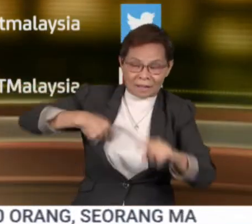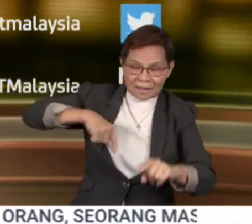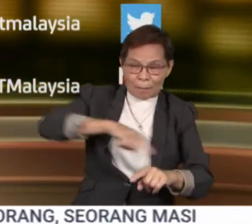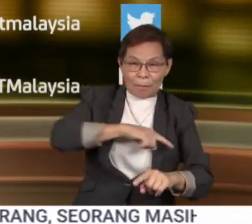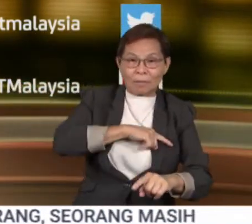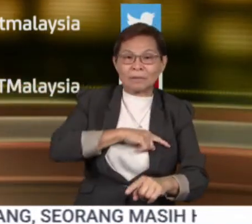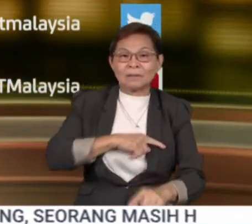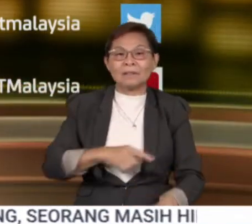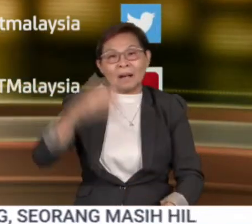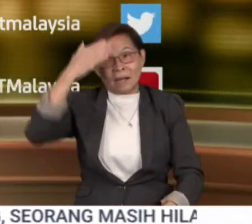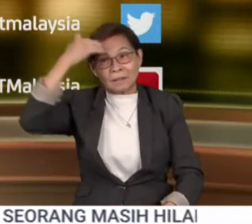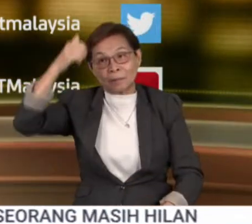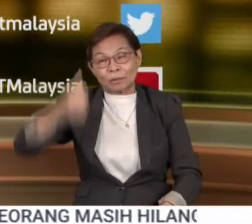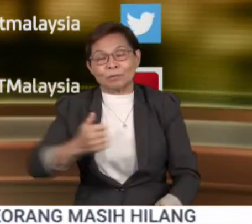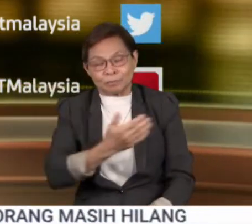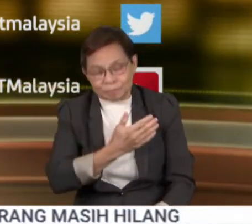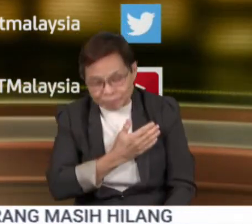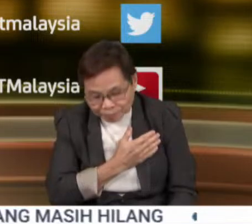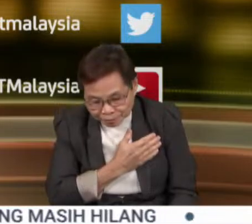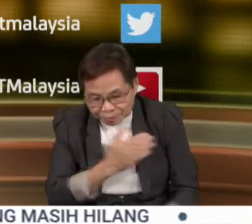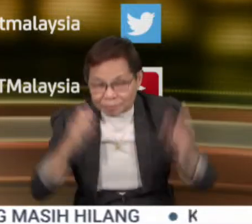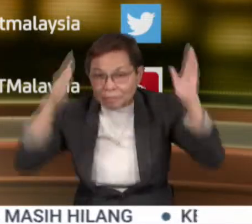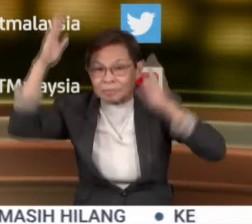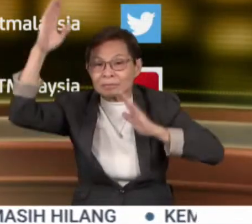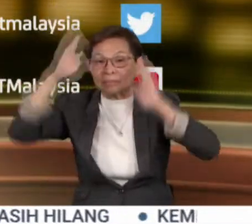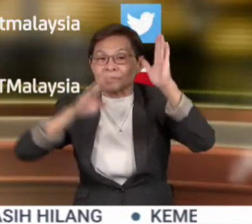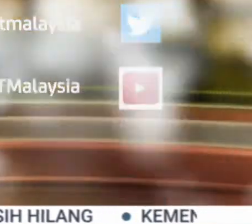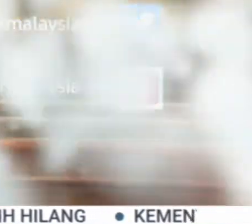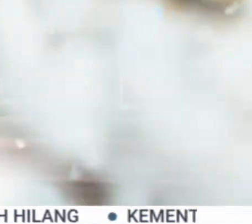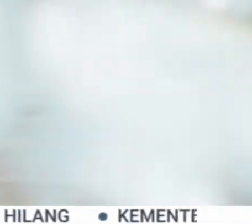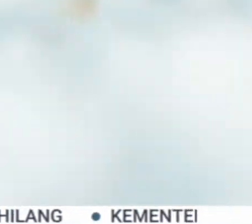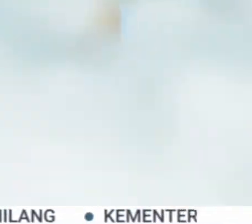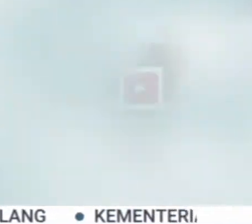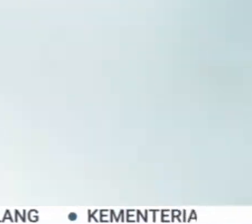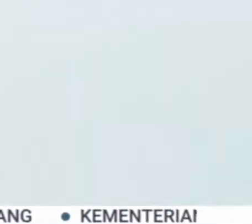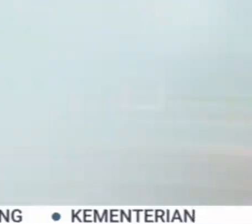Anis Nabila Mohamad. Assalamualaikum dan salam Malaysia Madani.